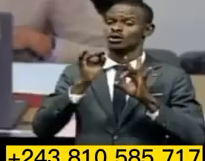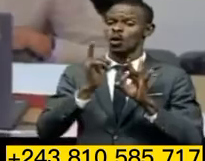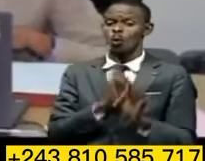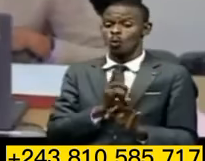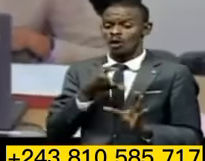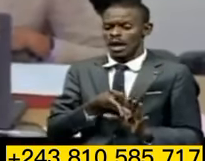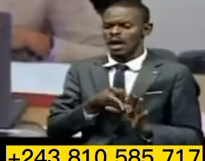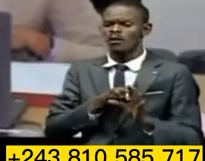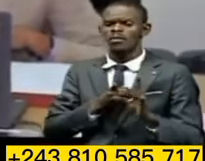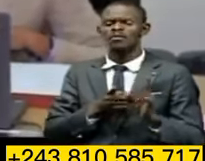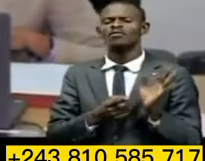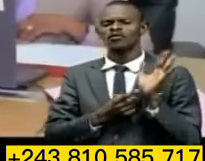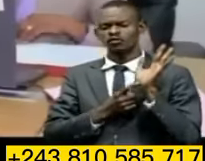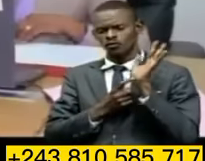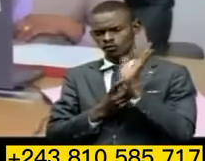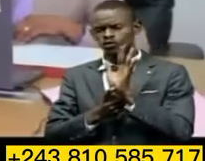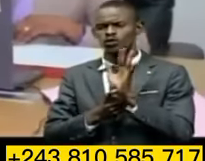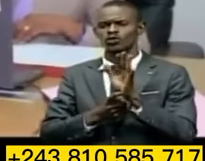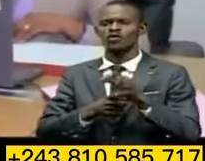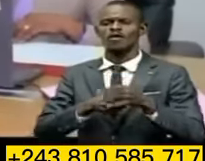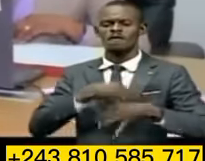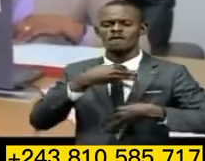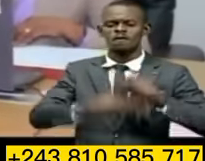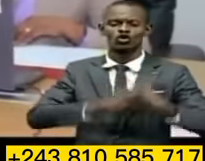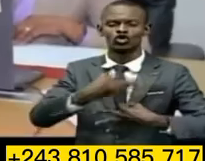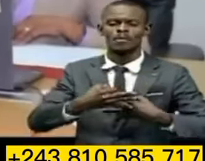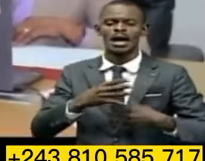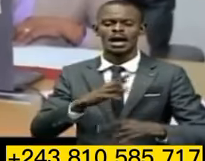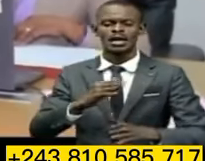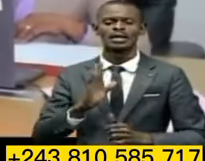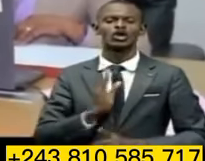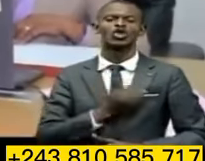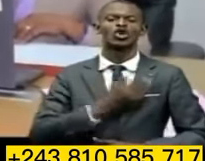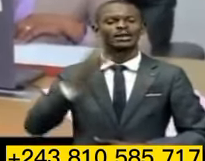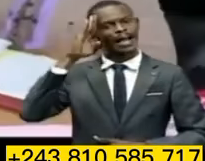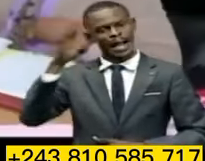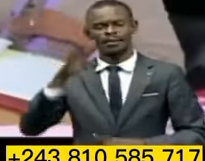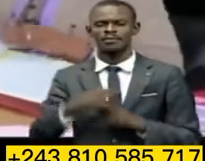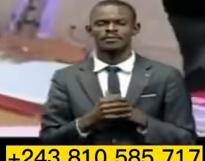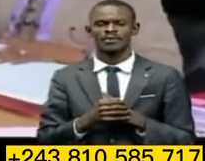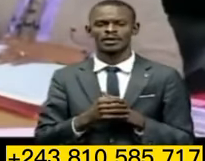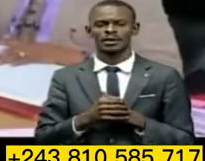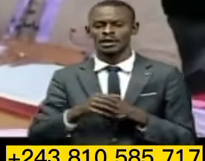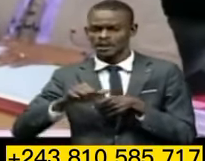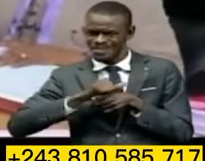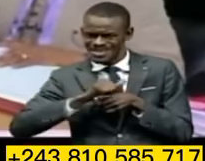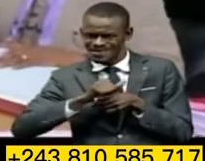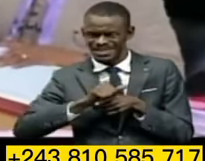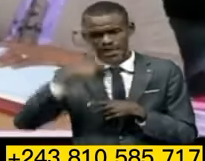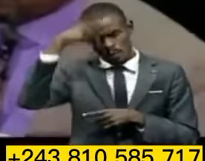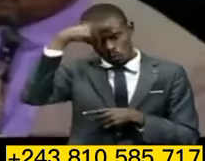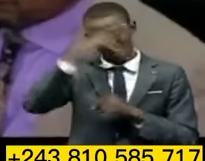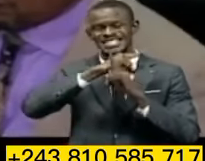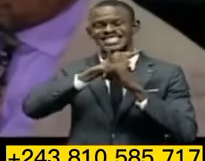bâti le tronc organisationnel et fonctionnel de notre armée. La mise en œuvre de la politique de défense devra se faire dans un